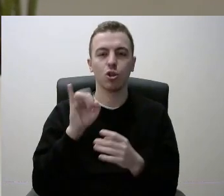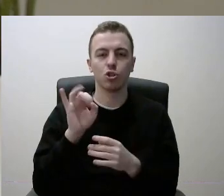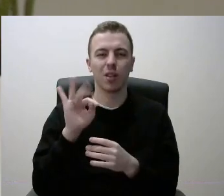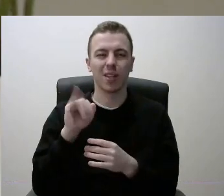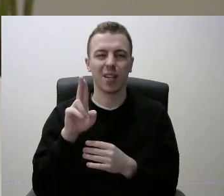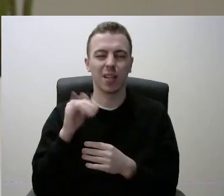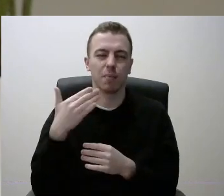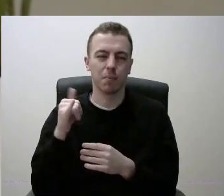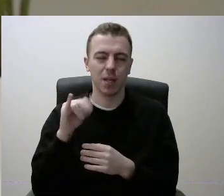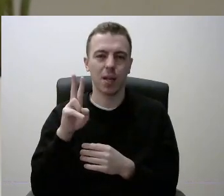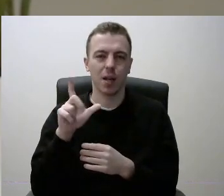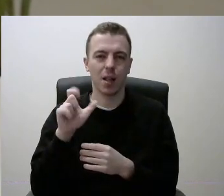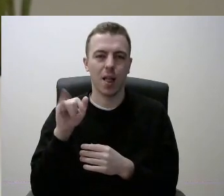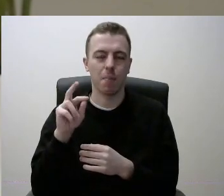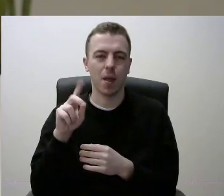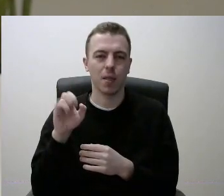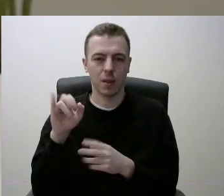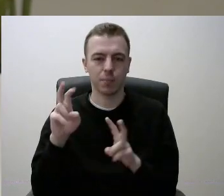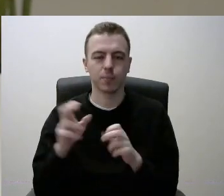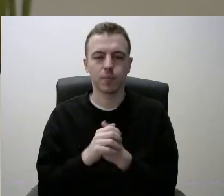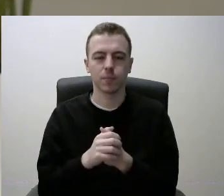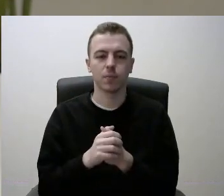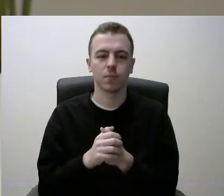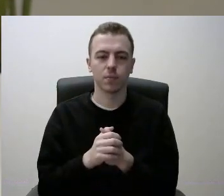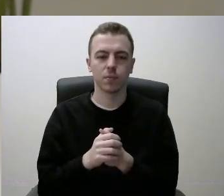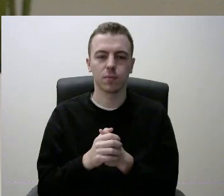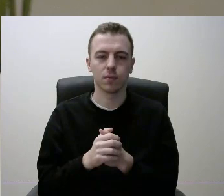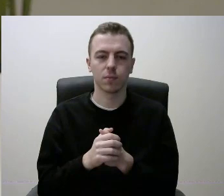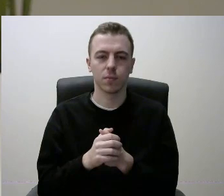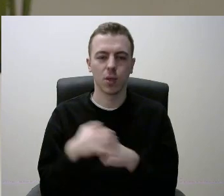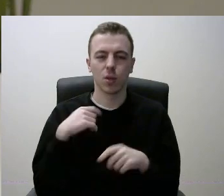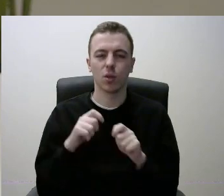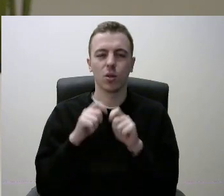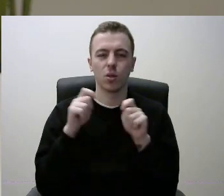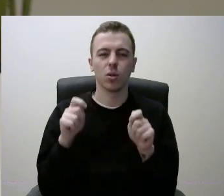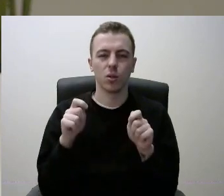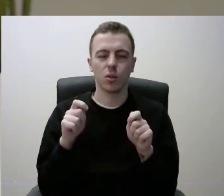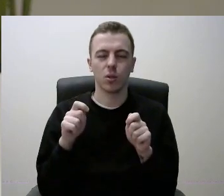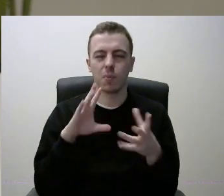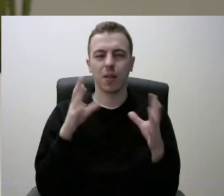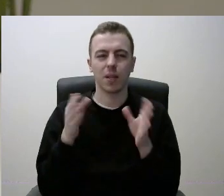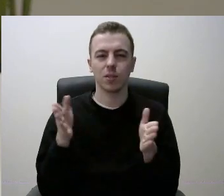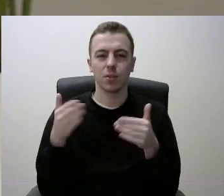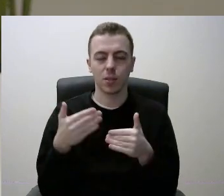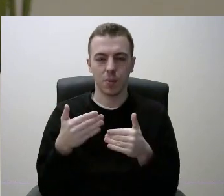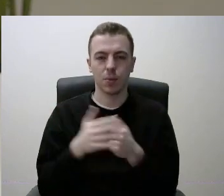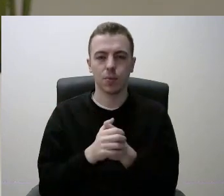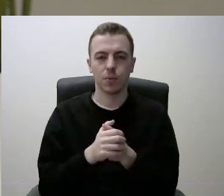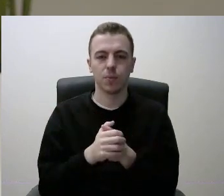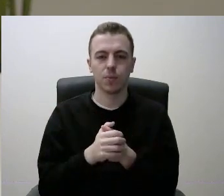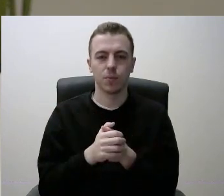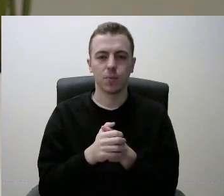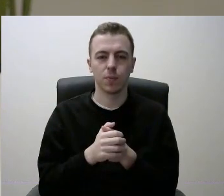visiškai nesutikti su išsakytom nuomonėm. Galbūt pradėsiu nuo bendresnės temos. Tai džiaugiuosi, kad ir kiti skaito